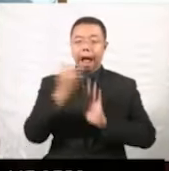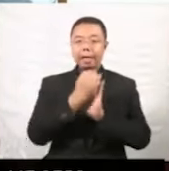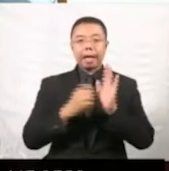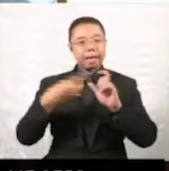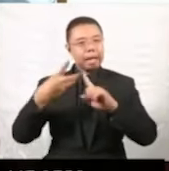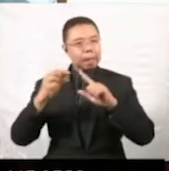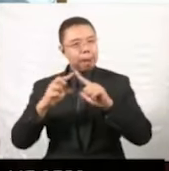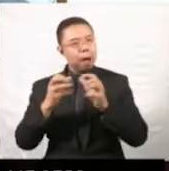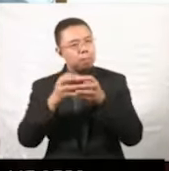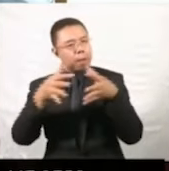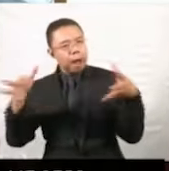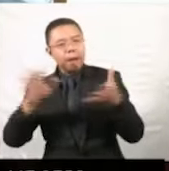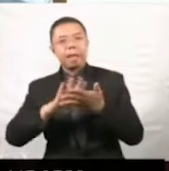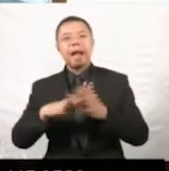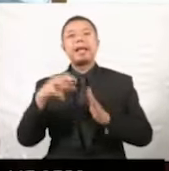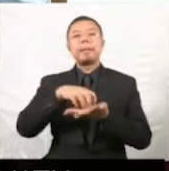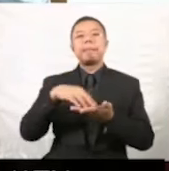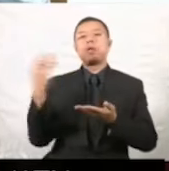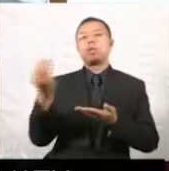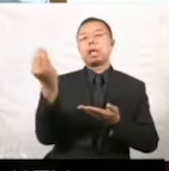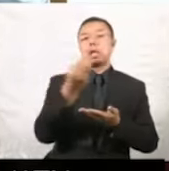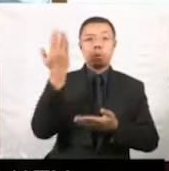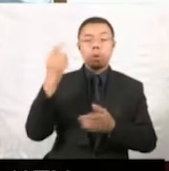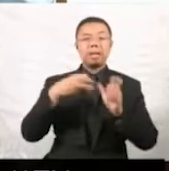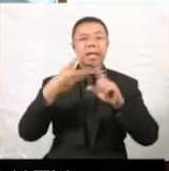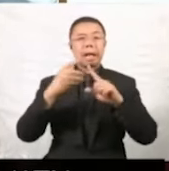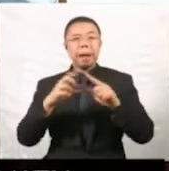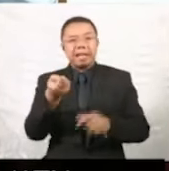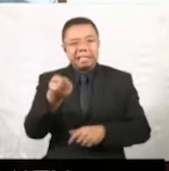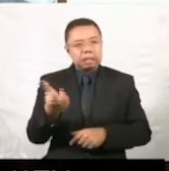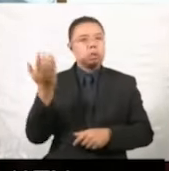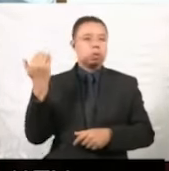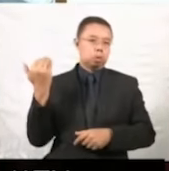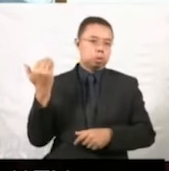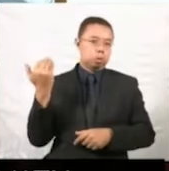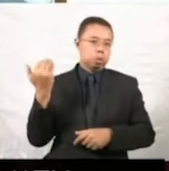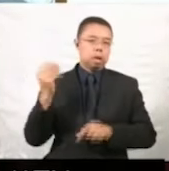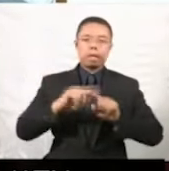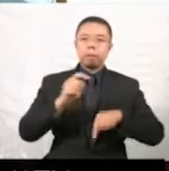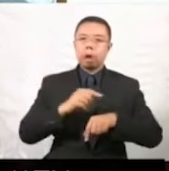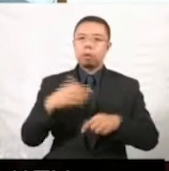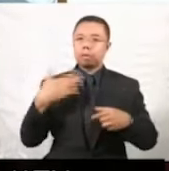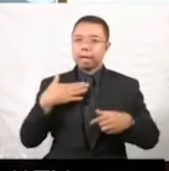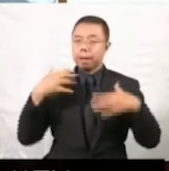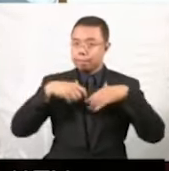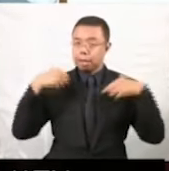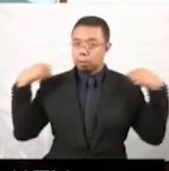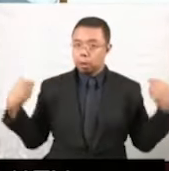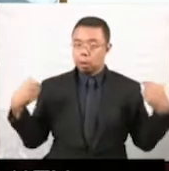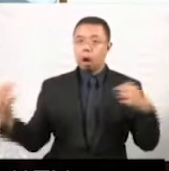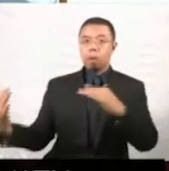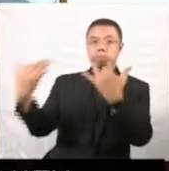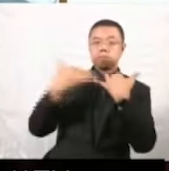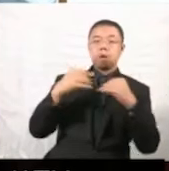Seba kita kembangkan menjadi acara pariwisata dulu saya kecil mas Darma Tapi waktu saya jadi gubernur yang